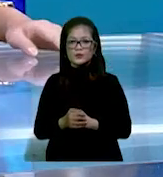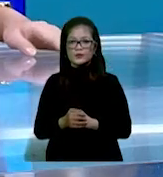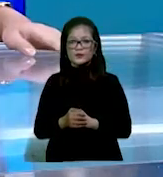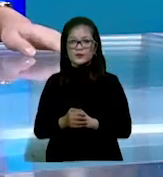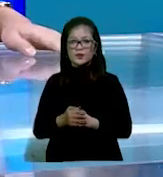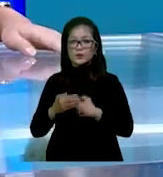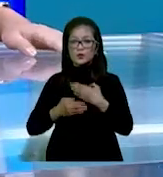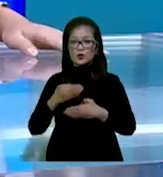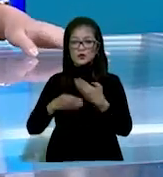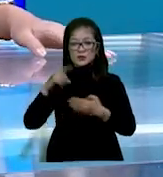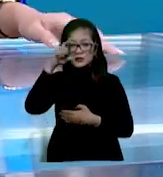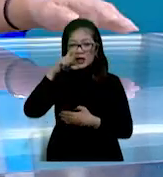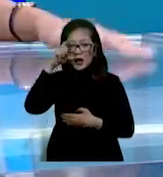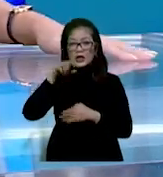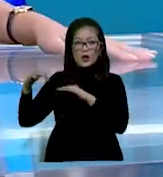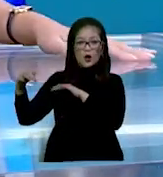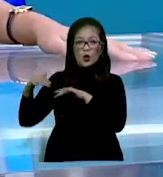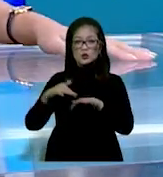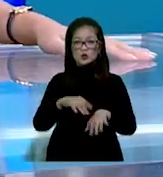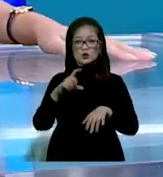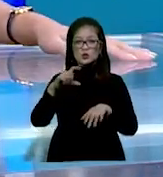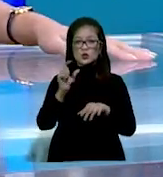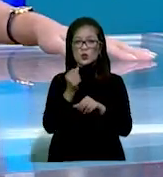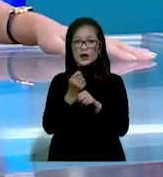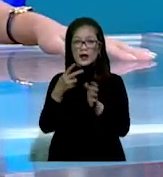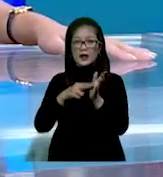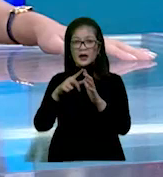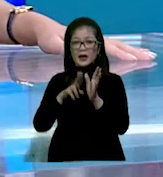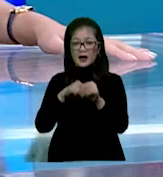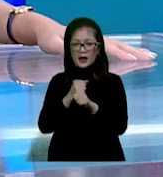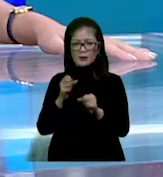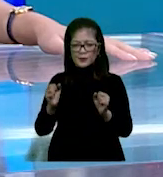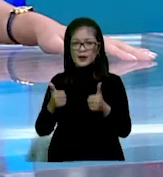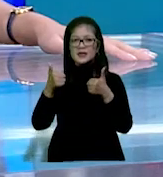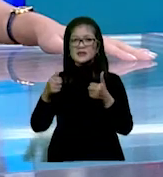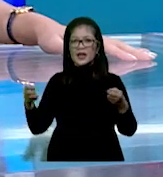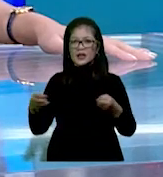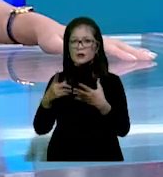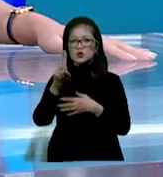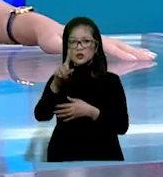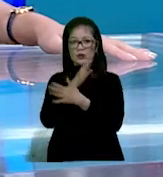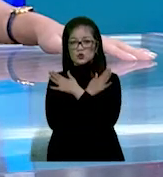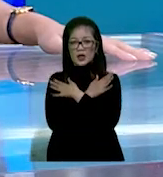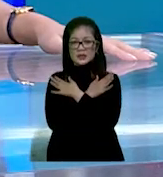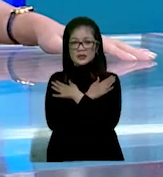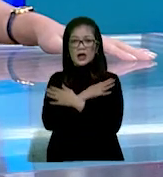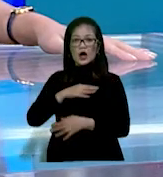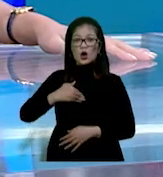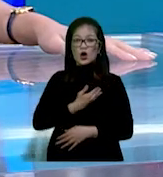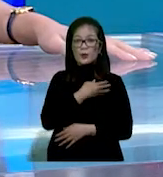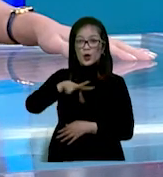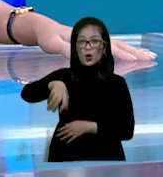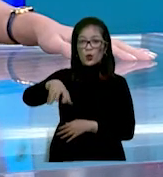Bisa proses pencarian di lokasi longsor Jeberem, Cugenang berhasil menemukan satu jenazah. Keluarga korban yang mencari rombongan dalam satu minibus